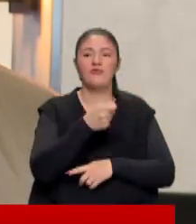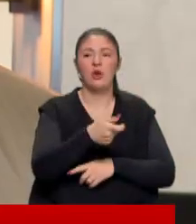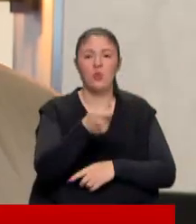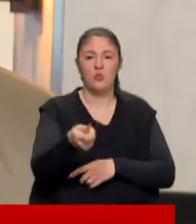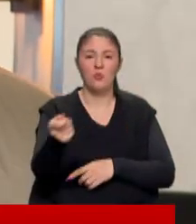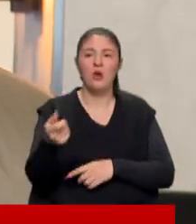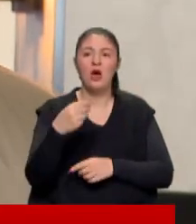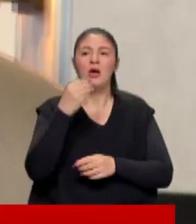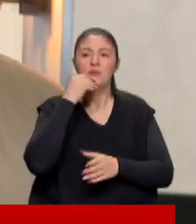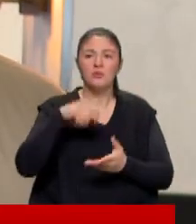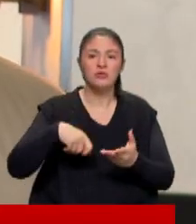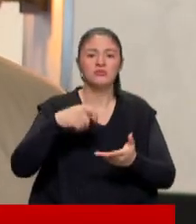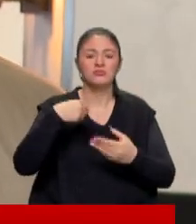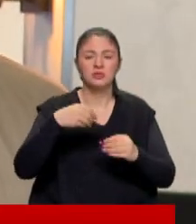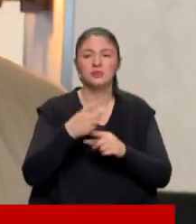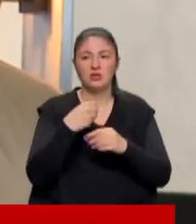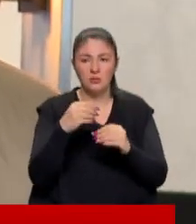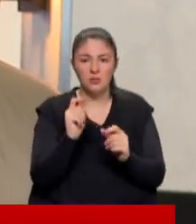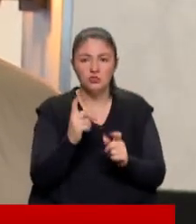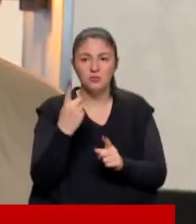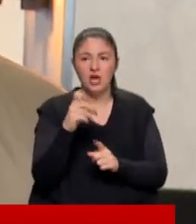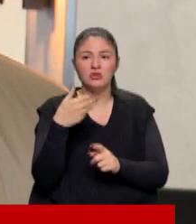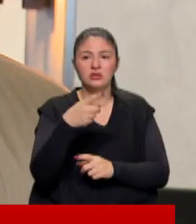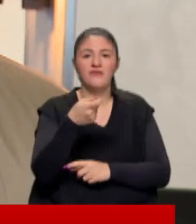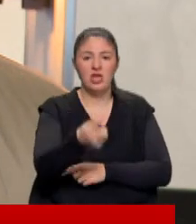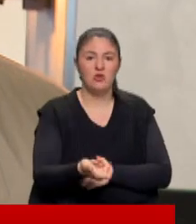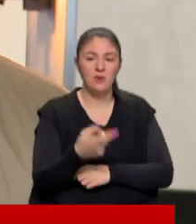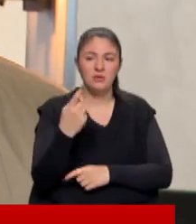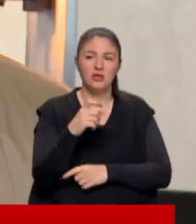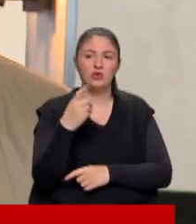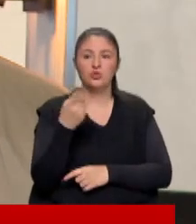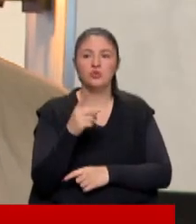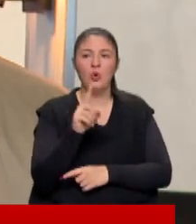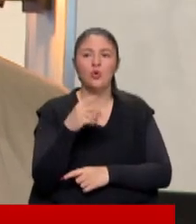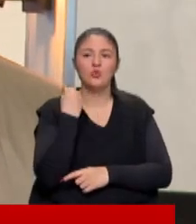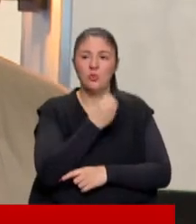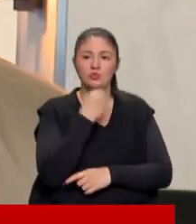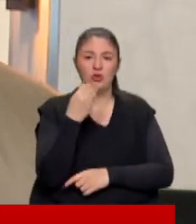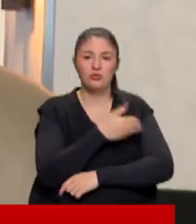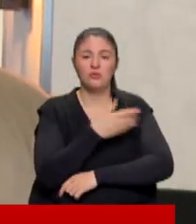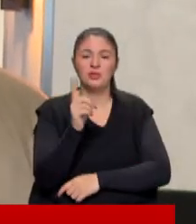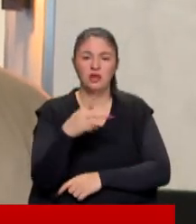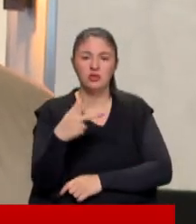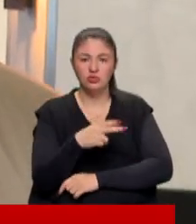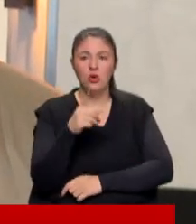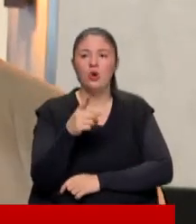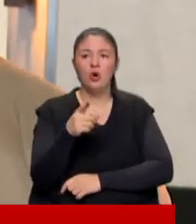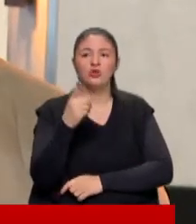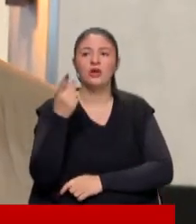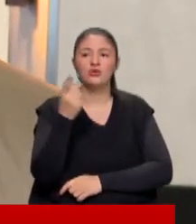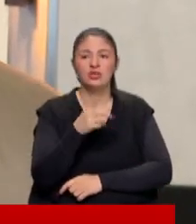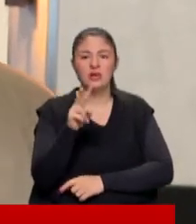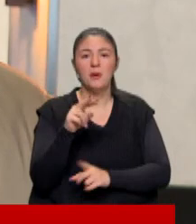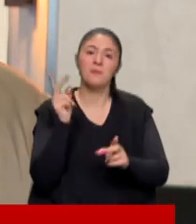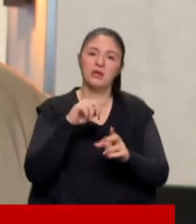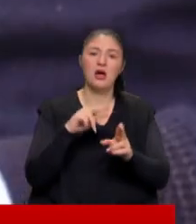Post cihazları, yemek kartları satışı yapıyorsun. Bir ay sonra size veriyorlar. Bir ay sonra %10 komisyon kesiyorlar. O %10 komisyona da